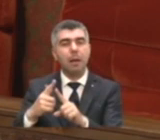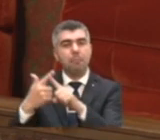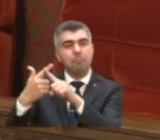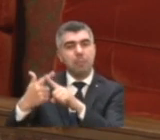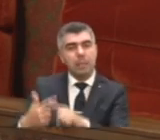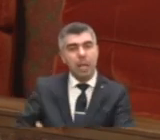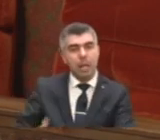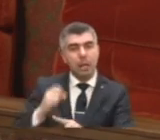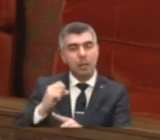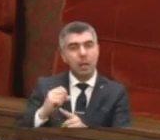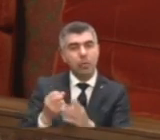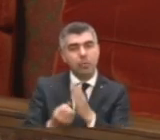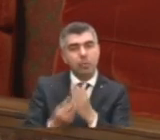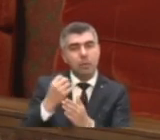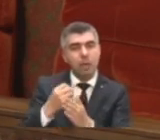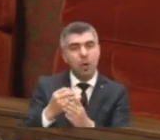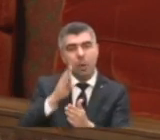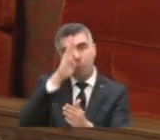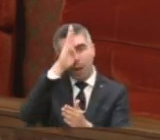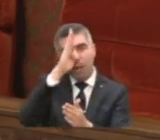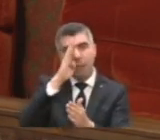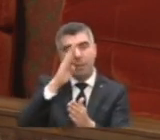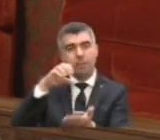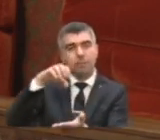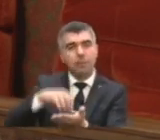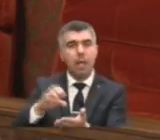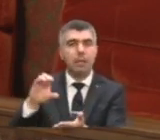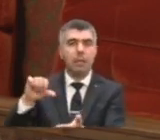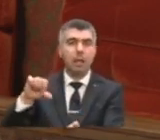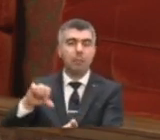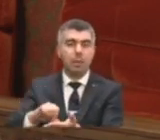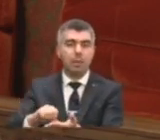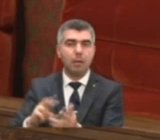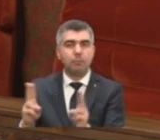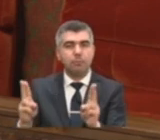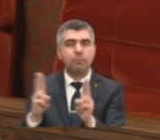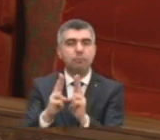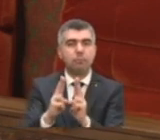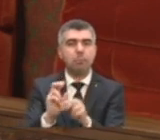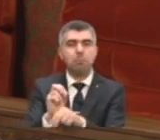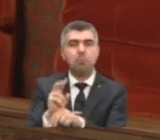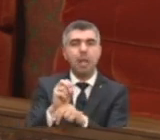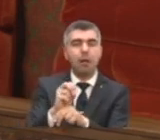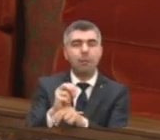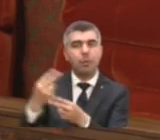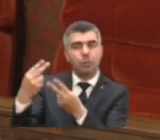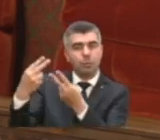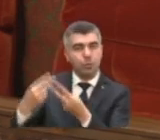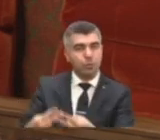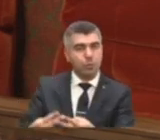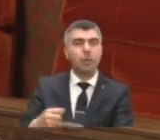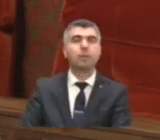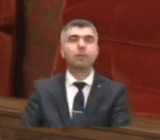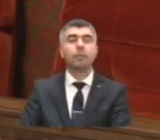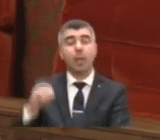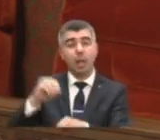الجودة والإنتاجية والنجاعة بمطار محمد الخامس الدولي فيما يخص منظومة استقبال المسافرين الدوليين عند الوصول، ثم غادي